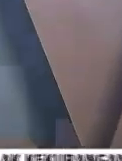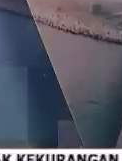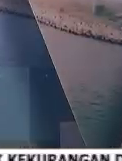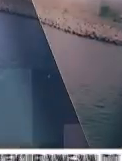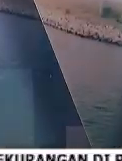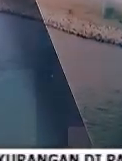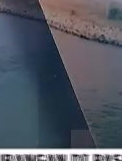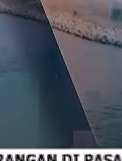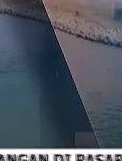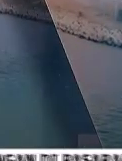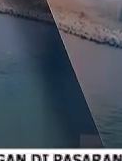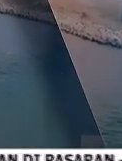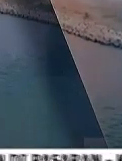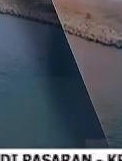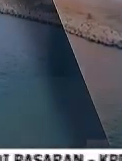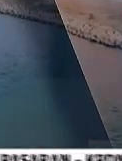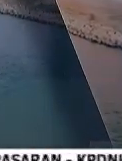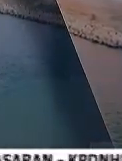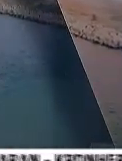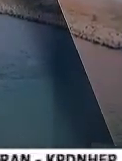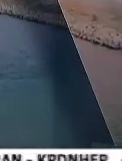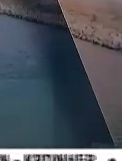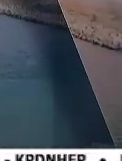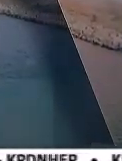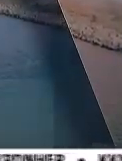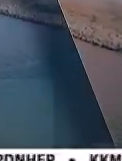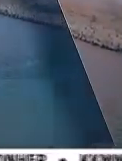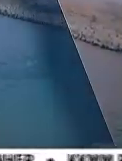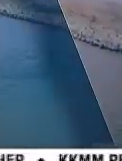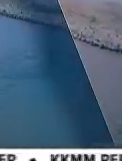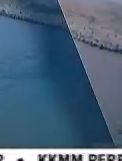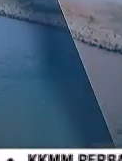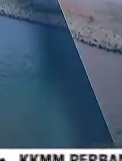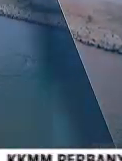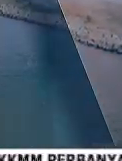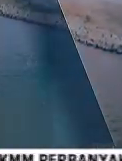Hai iming-iming MP3